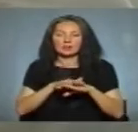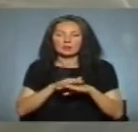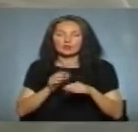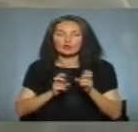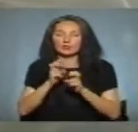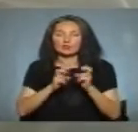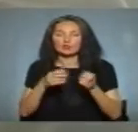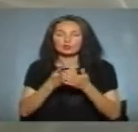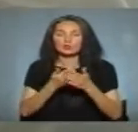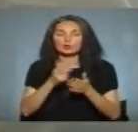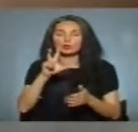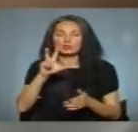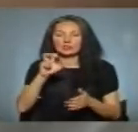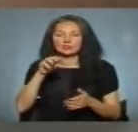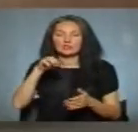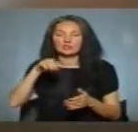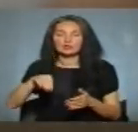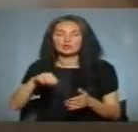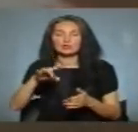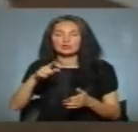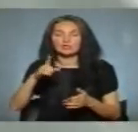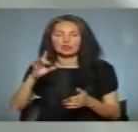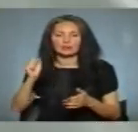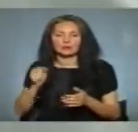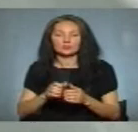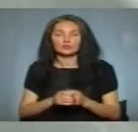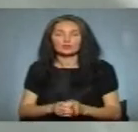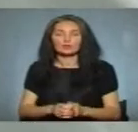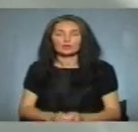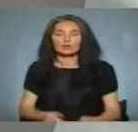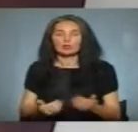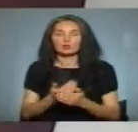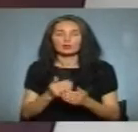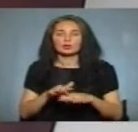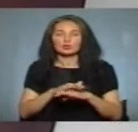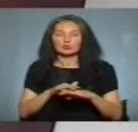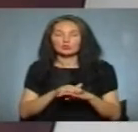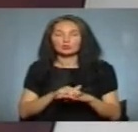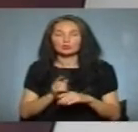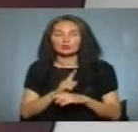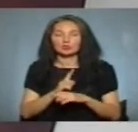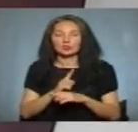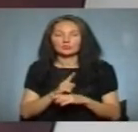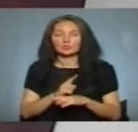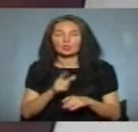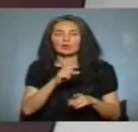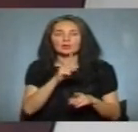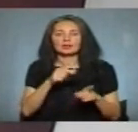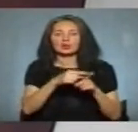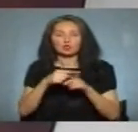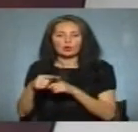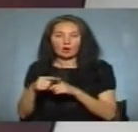3000 гривень, повідомив Андрій Ковальчук. Анжела Шова, Оксана Галіяш. Новини на Суспільному. Тернопіль. За словами